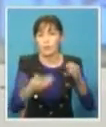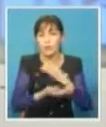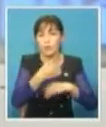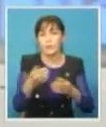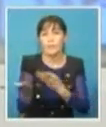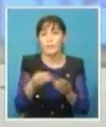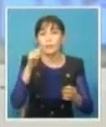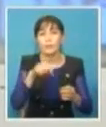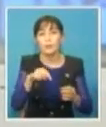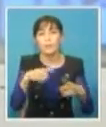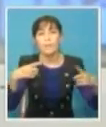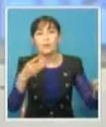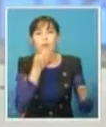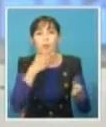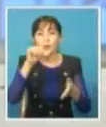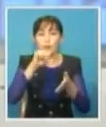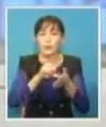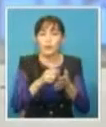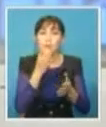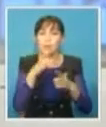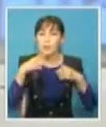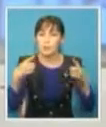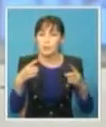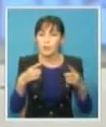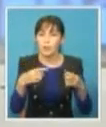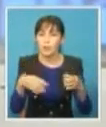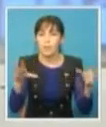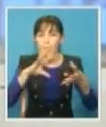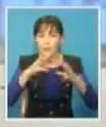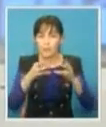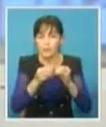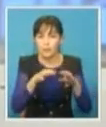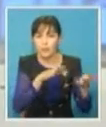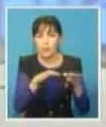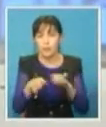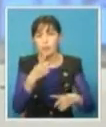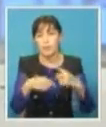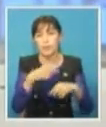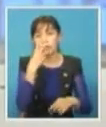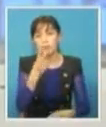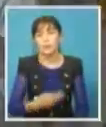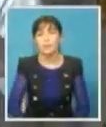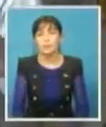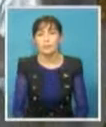келді. Оның ішінде өзге ұлт өкілдері бар. Тілі басқа болғанымен бірдің басын қосқан шара жайлы тілшіміз тарқатады.